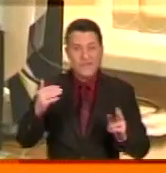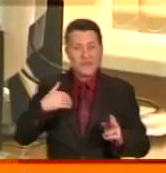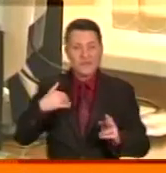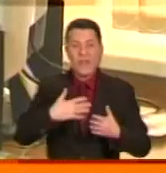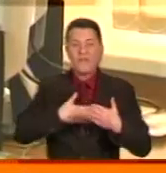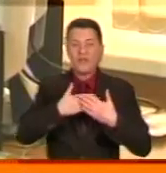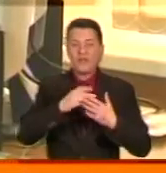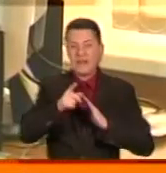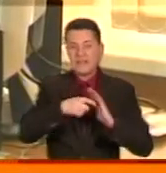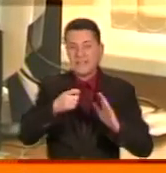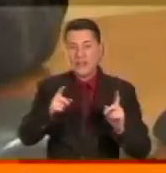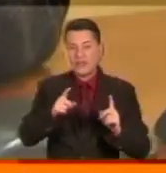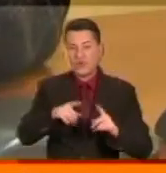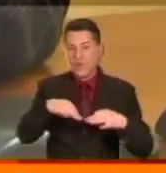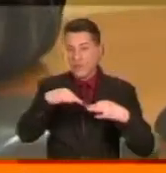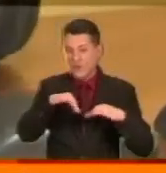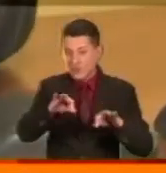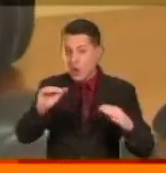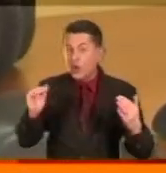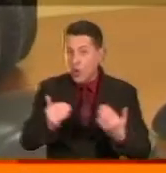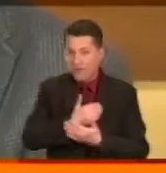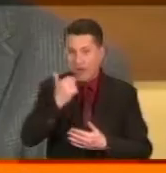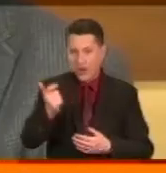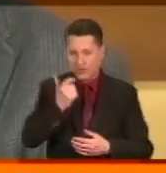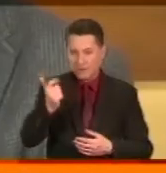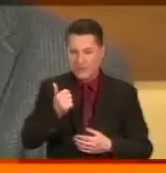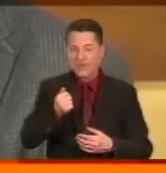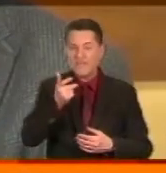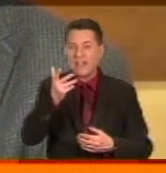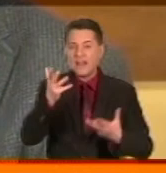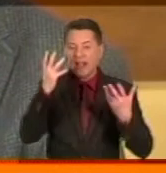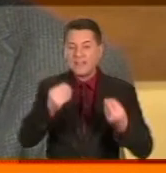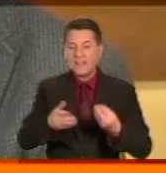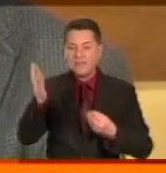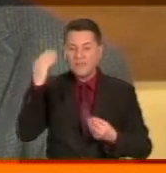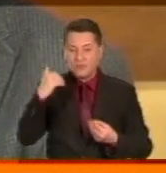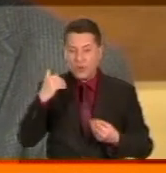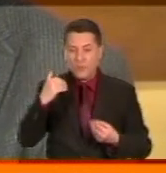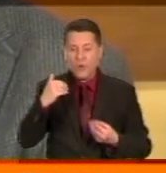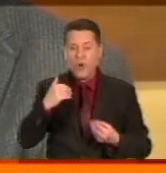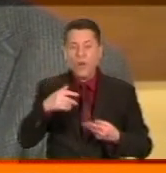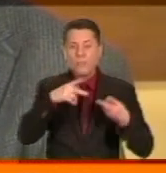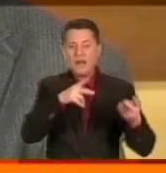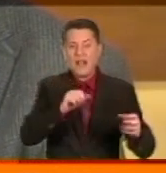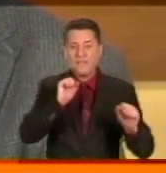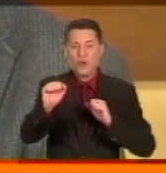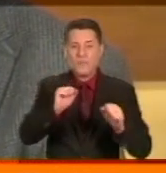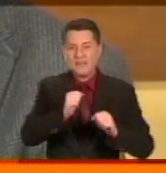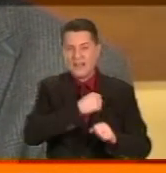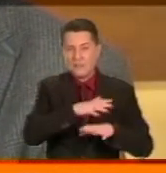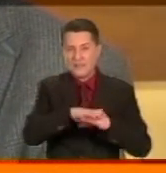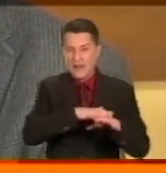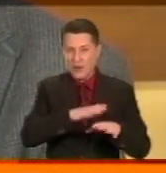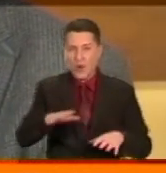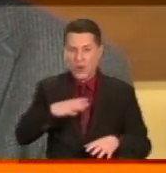волонтери дізналися, що в позашляховика новий господар. Декілька днів тому до Жовкви приїхав командир батальйону, колишній